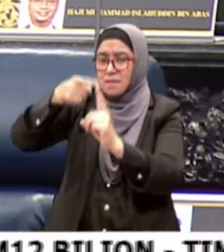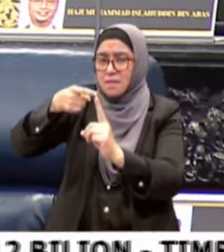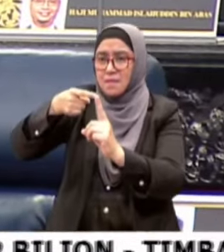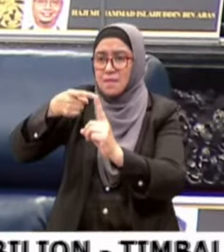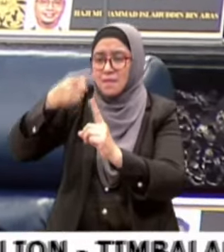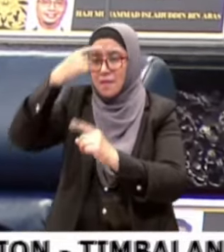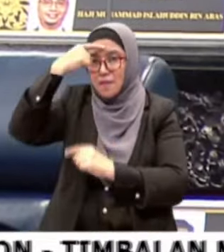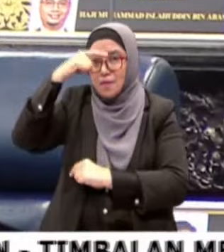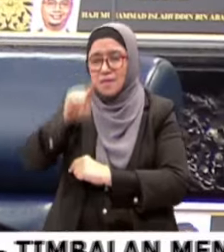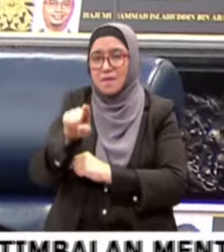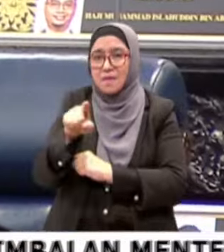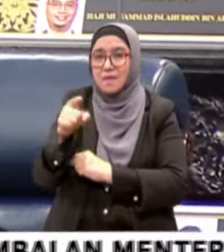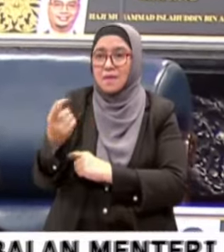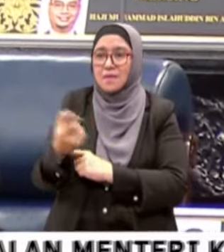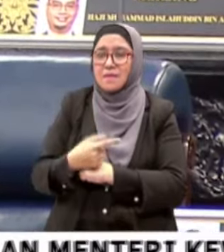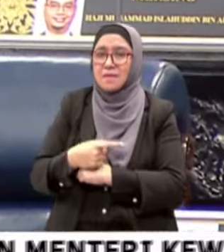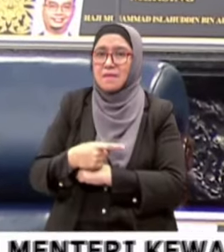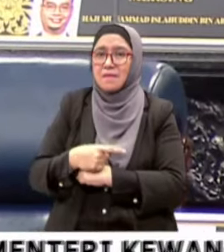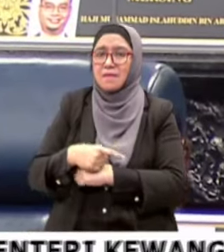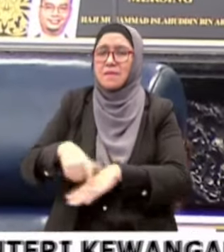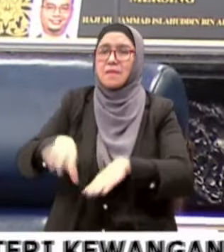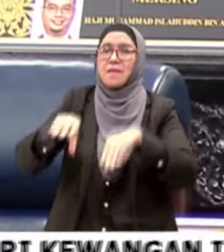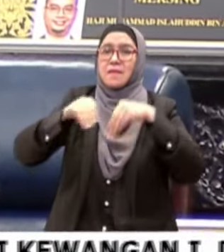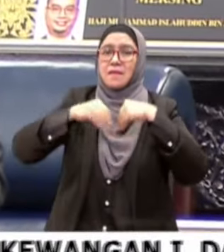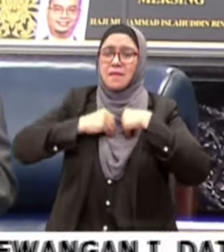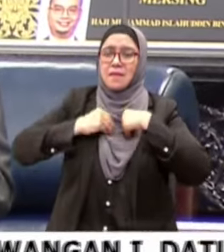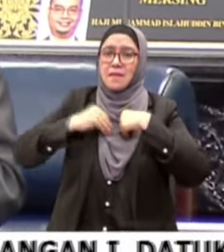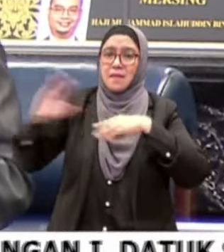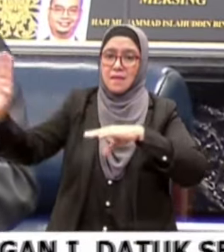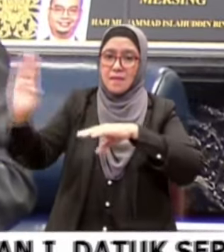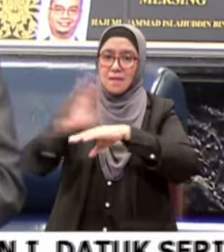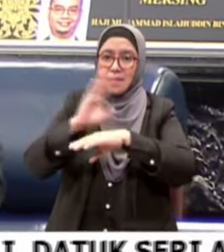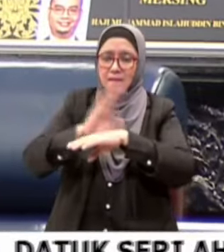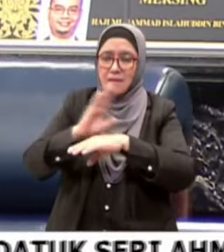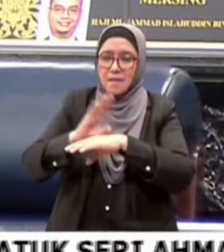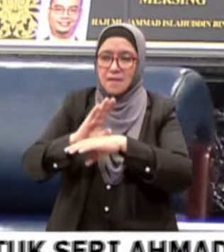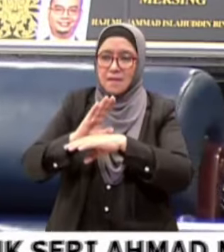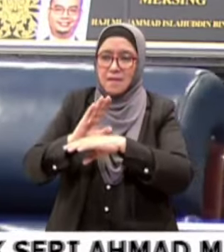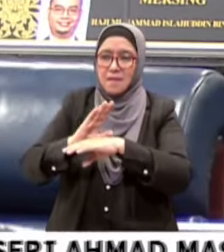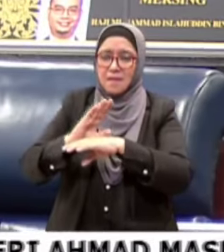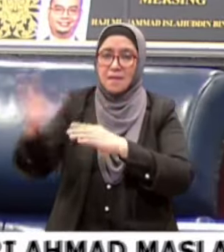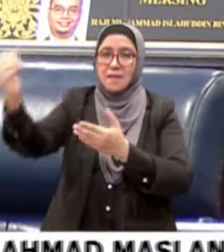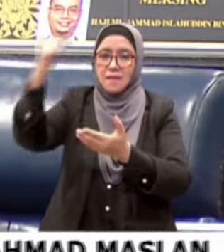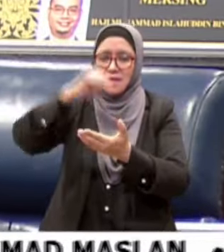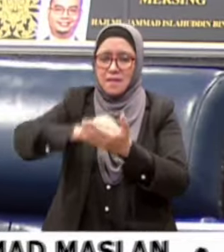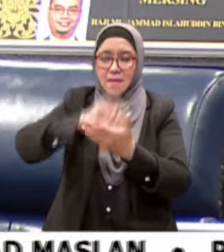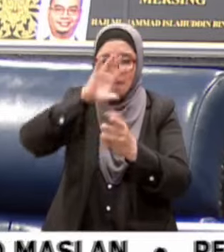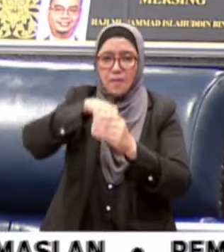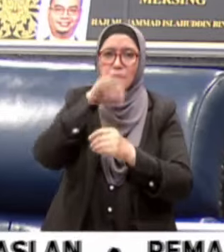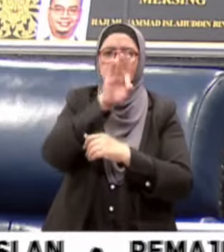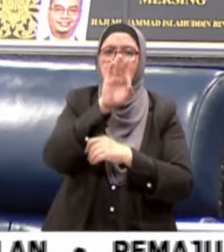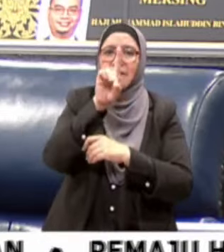untuk kemasukan pelaburan termasuk fdi bagi tahun 2023